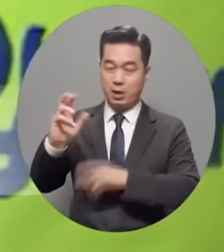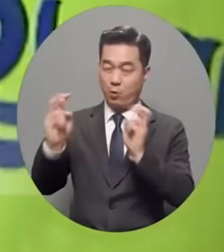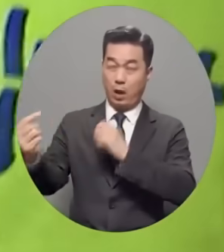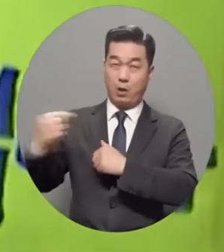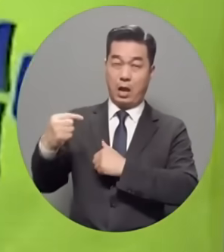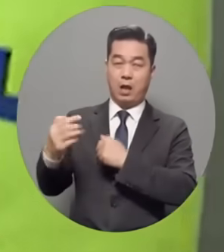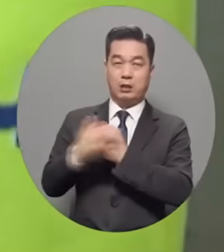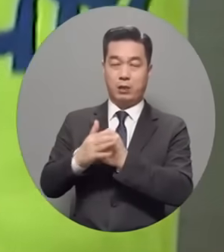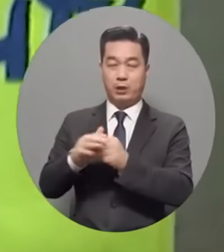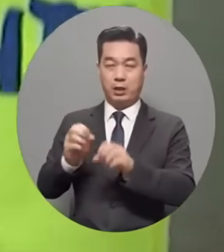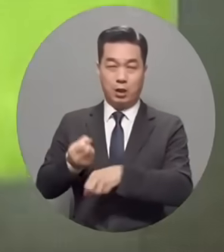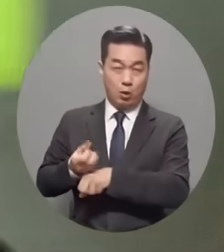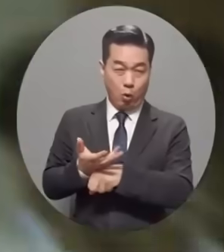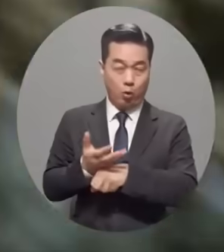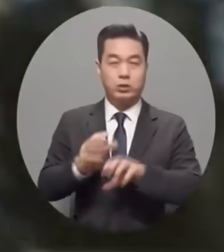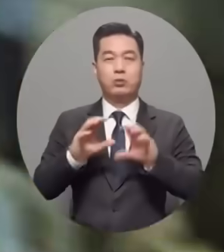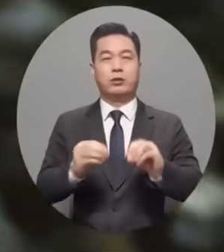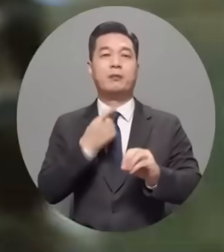중단되기도 했습니다.